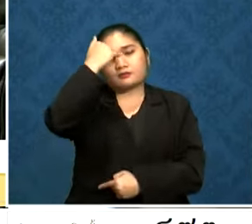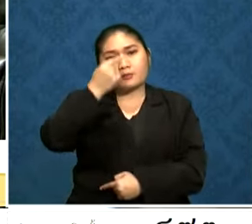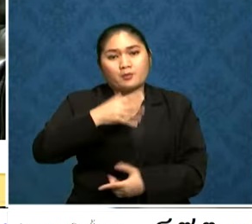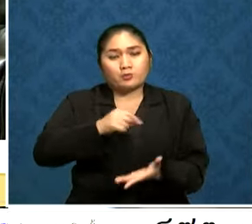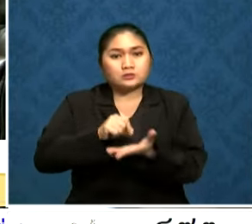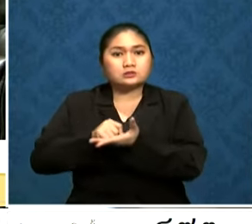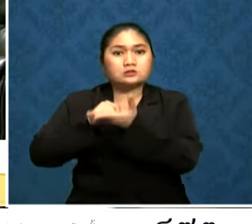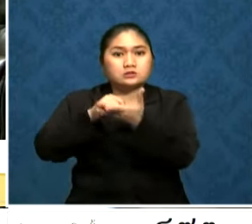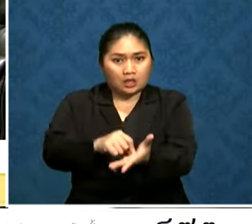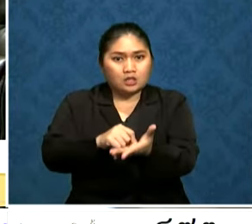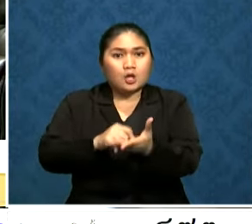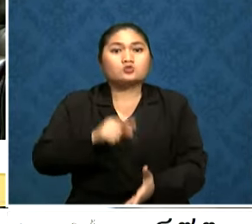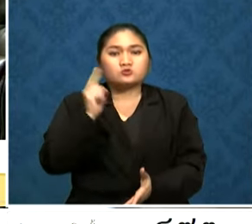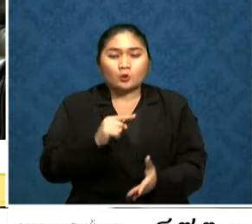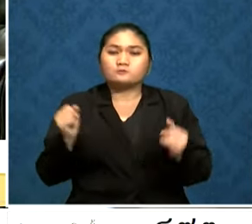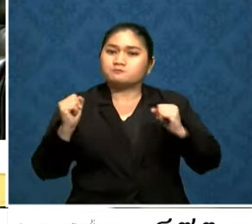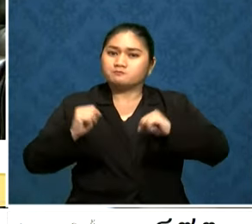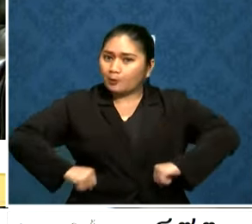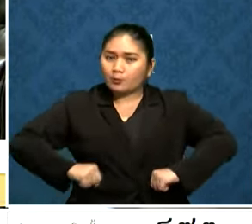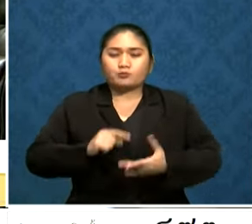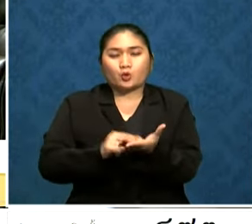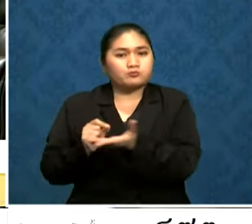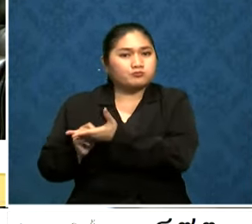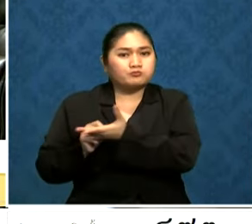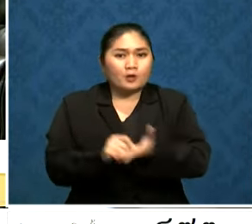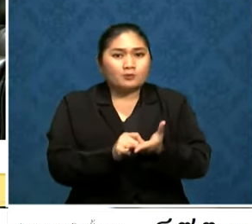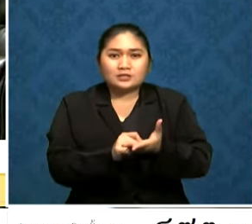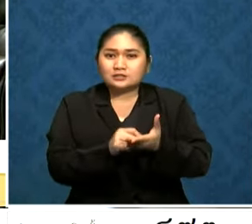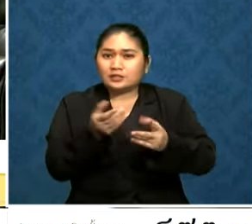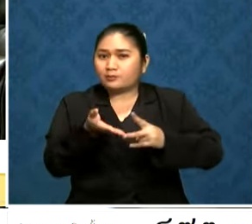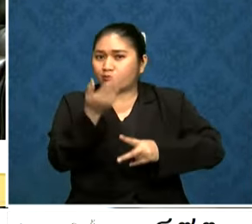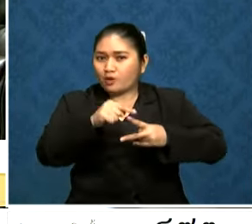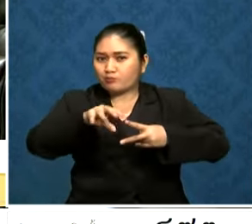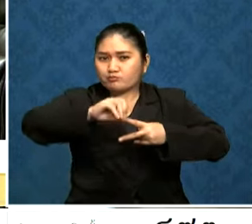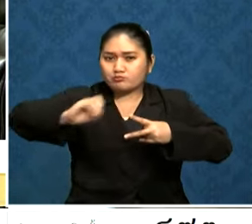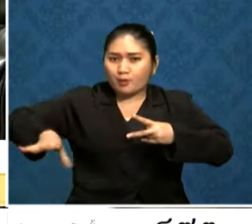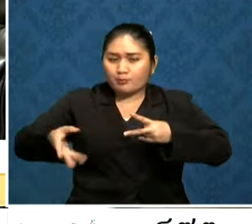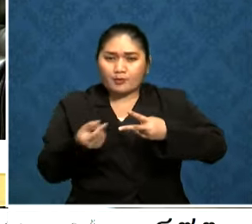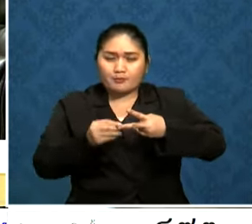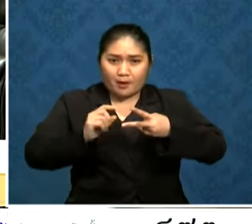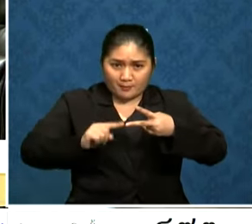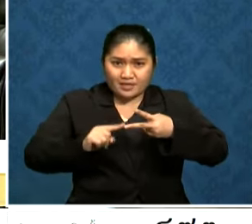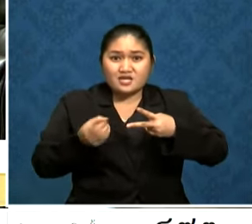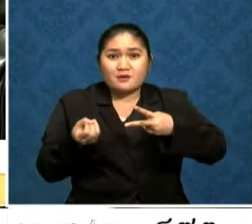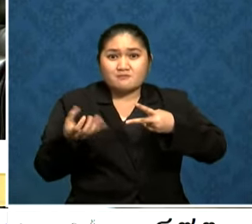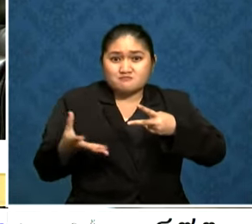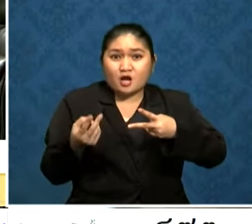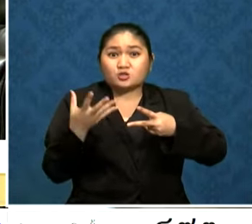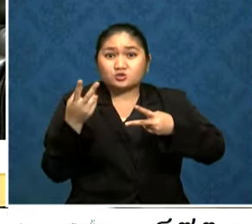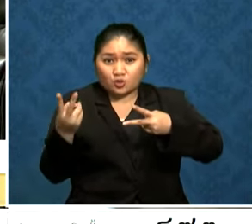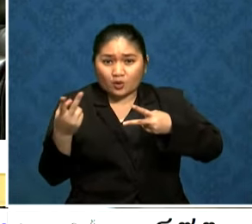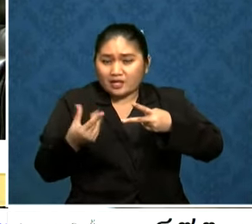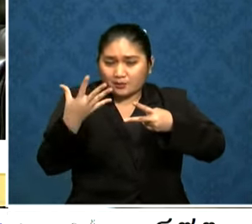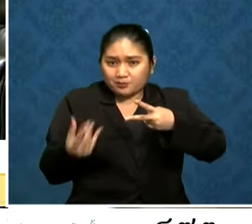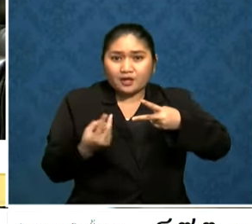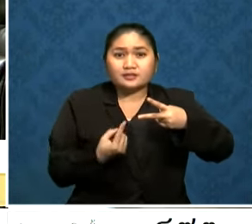เสนอหวาเราควจะยนยันให้ตัดเกนชั้นทหนึ่หรอวาชั้นบนออกไป และปรับจากเกนเสีงขางมากสองชั้นมาเหลอเกนเสียง